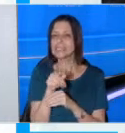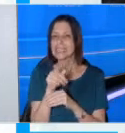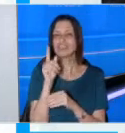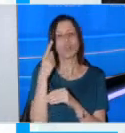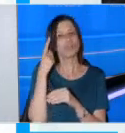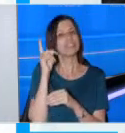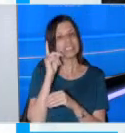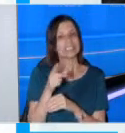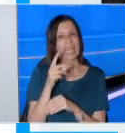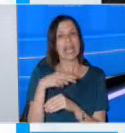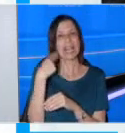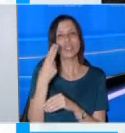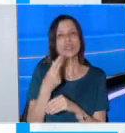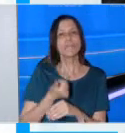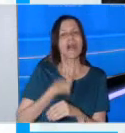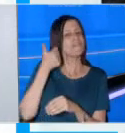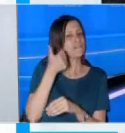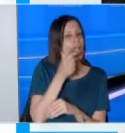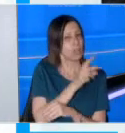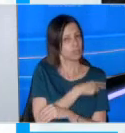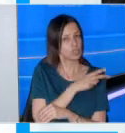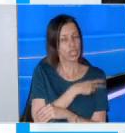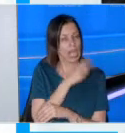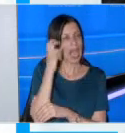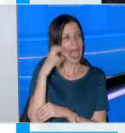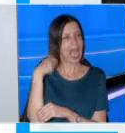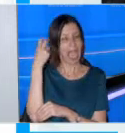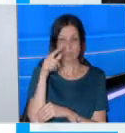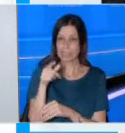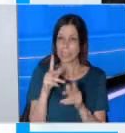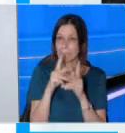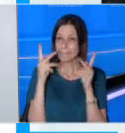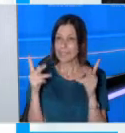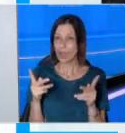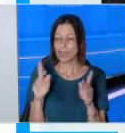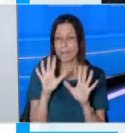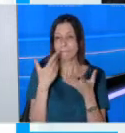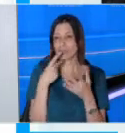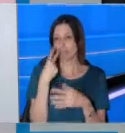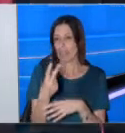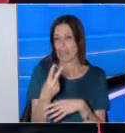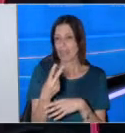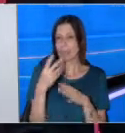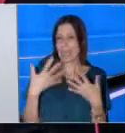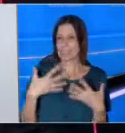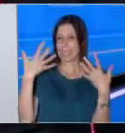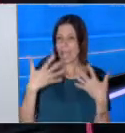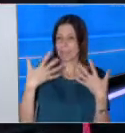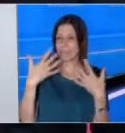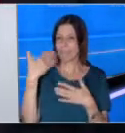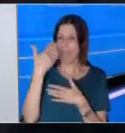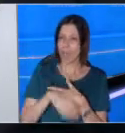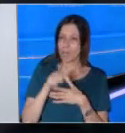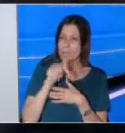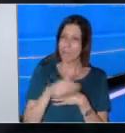חושבת שצריך להיות מפכ"ל משטרה ערבי. זה הפתרון לכל מה שראינו בעשרה ימים האחרונים כאן